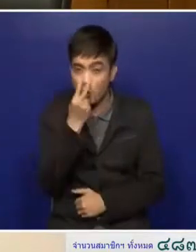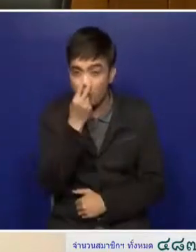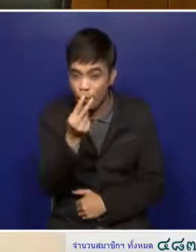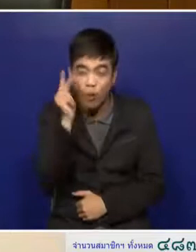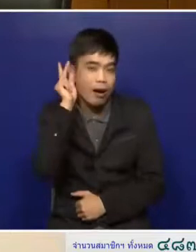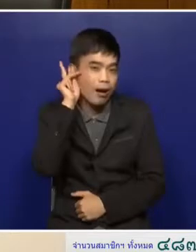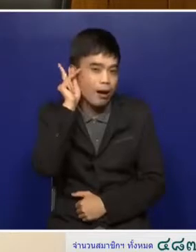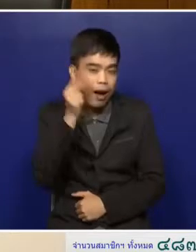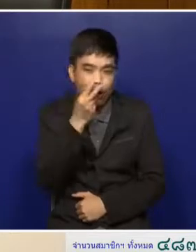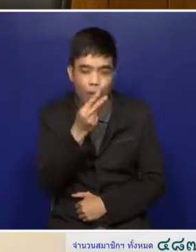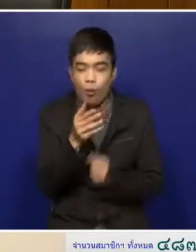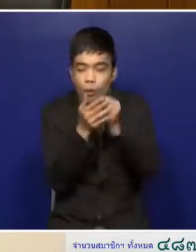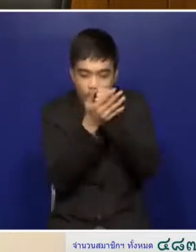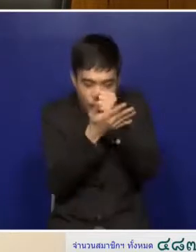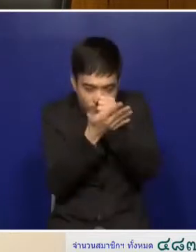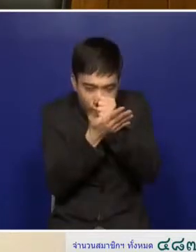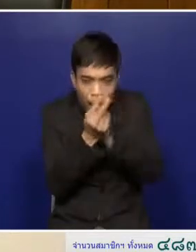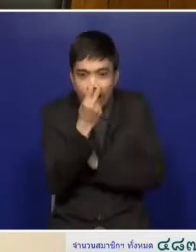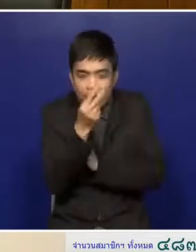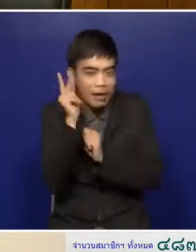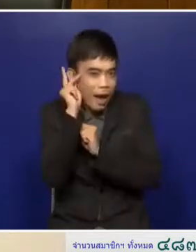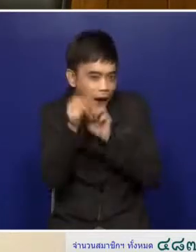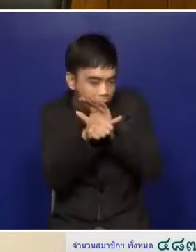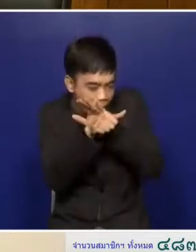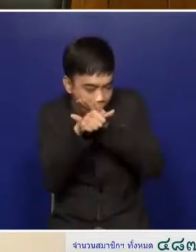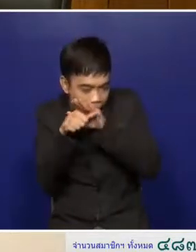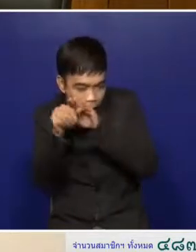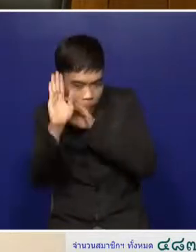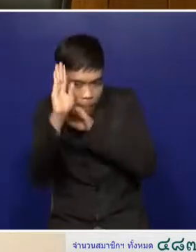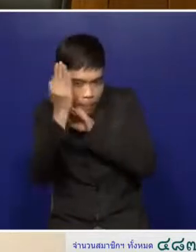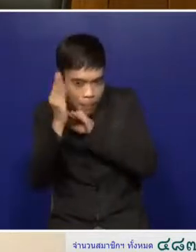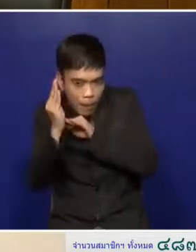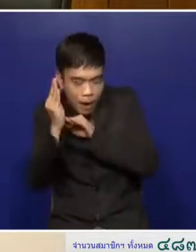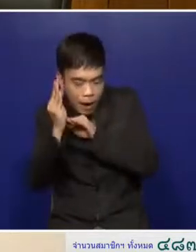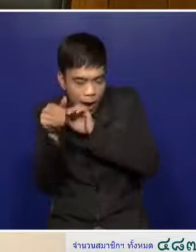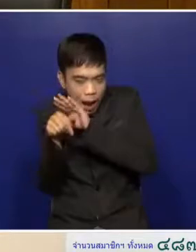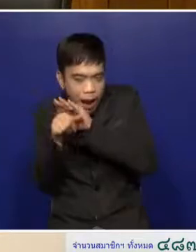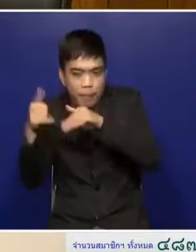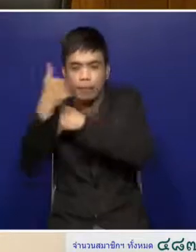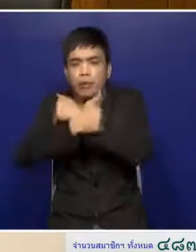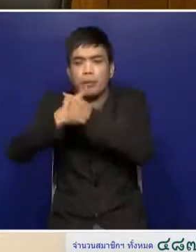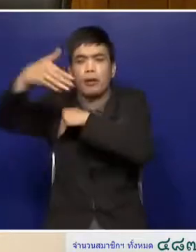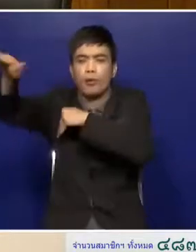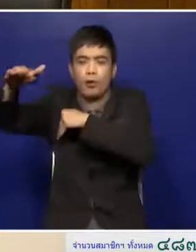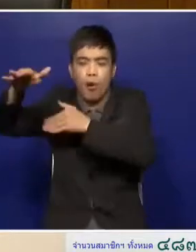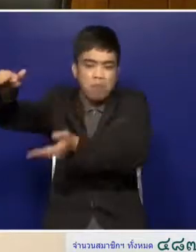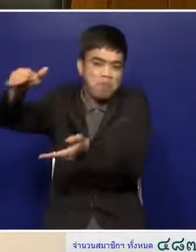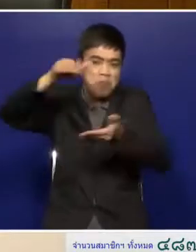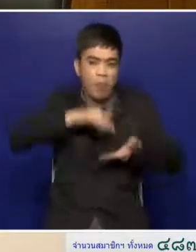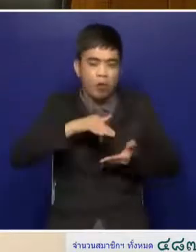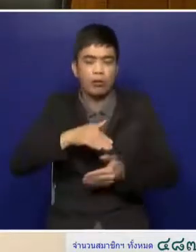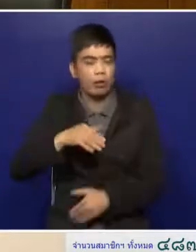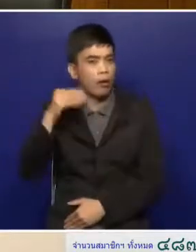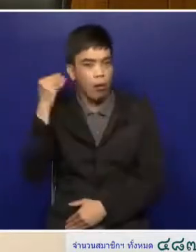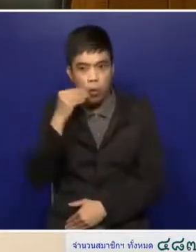วเรื่องยาเสพติดก็จะเห็นว่ามีการลักลอบนำพืชกระท่อมมาจากประเทศเพื่อนบ้านเนี่ยเป็นจำนวนมากนะครับแต่ว่